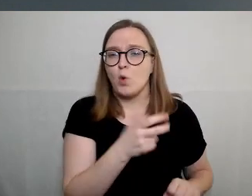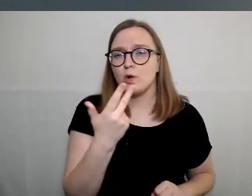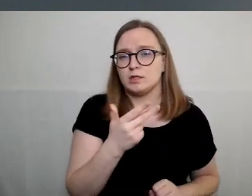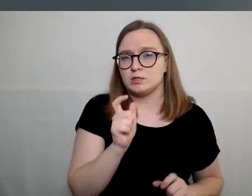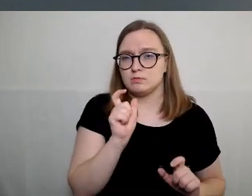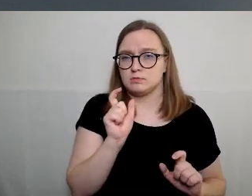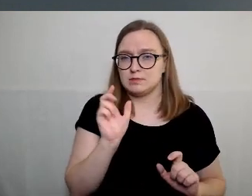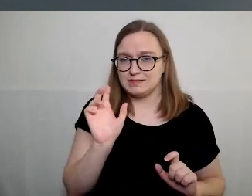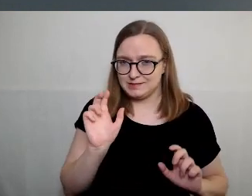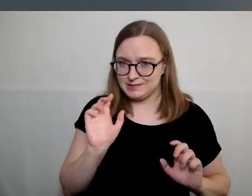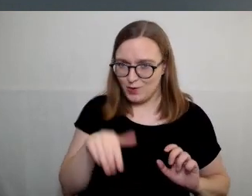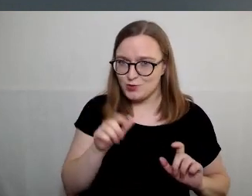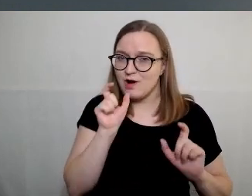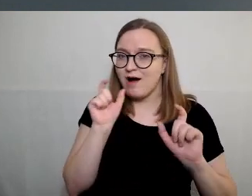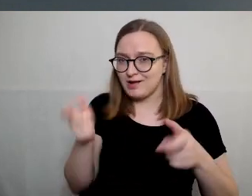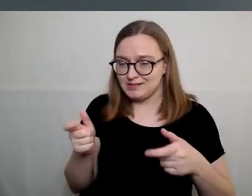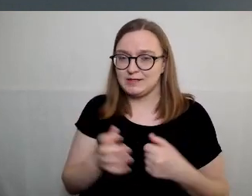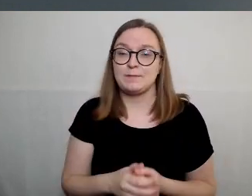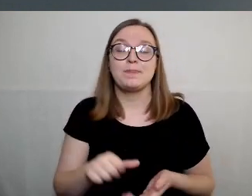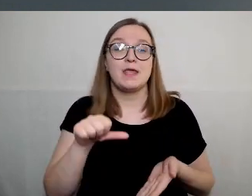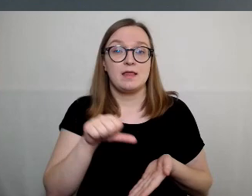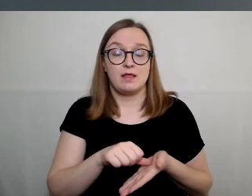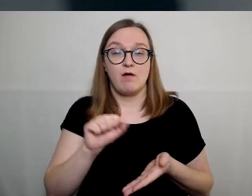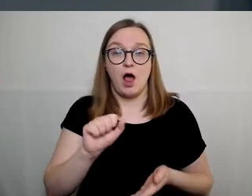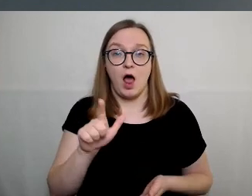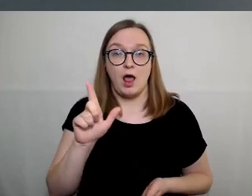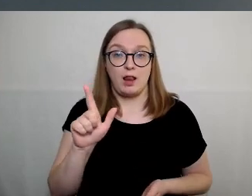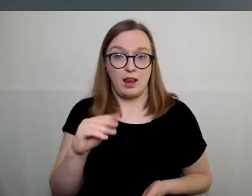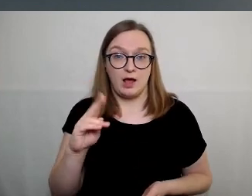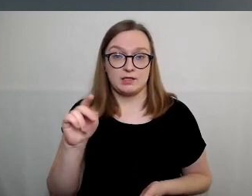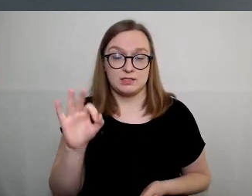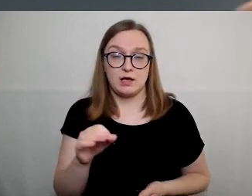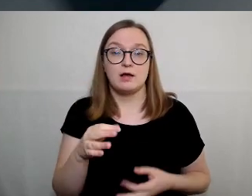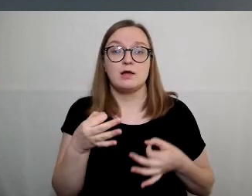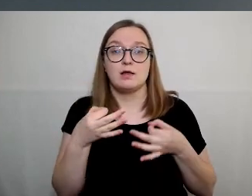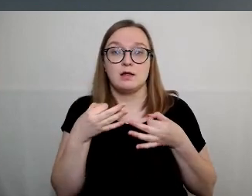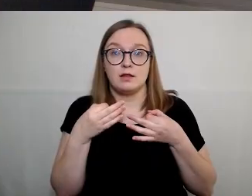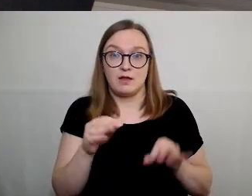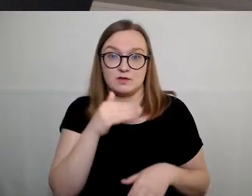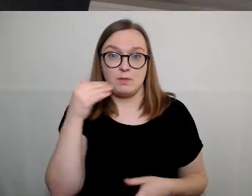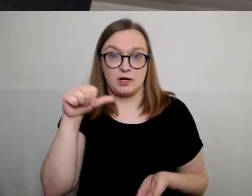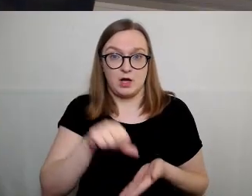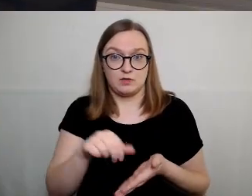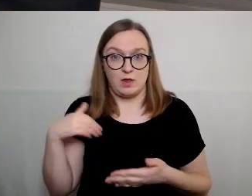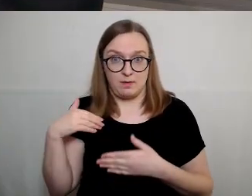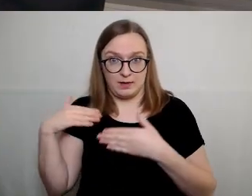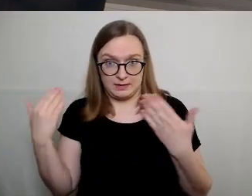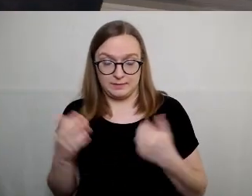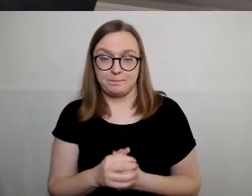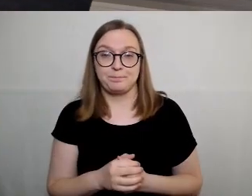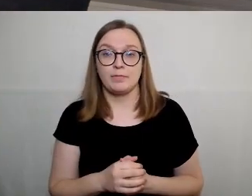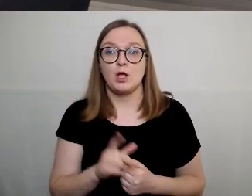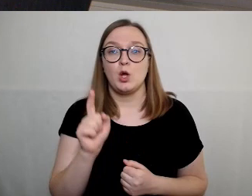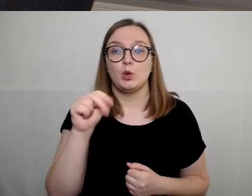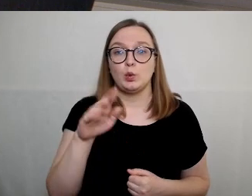laidą atvyko Mantas Aleksa, Laisvės partijos atstovas. Sveiki. Labadiena. Gintaras Dubickas, Lietuvos